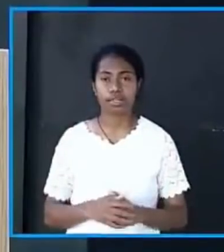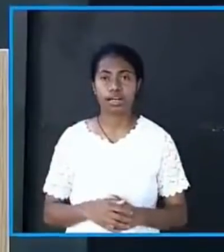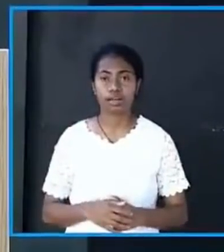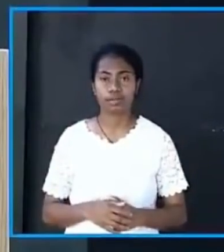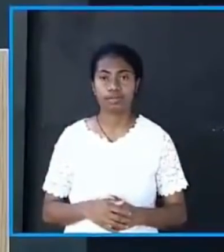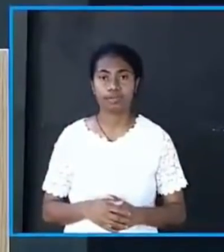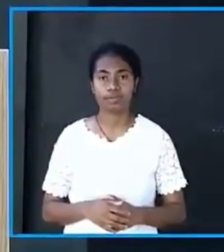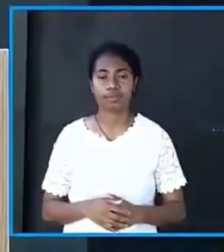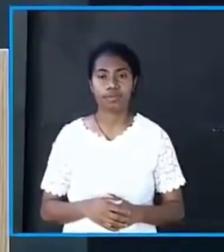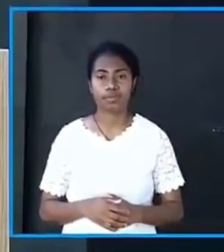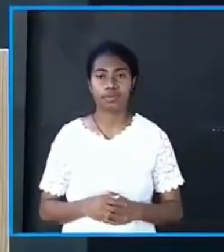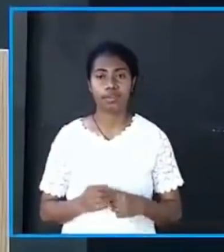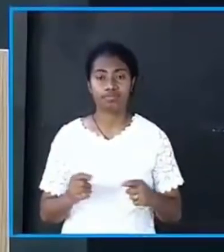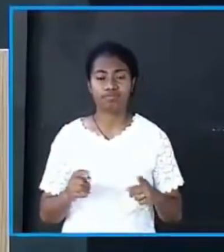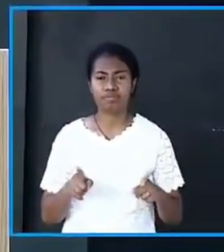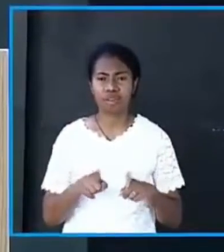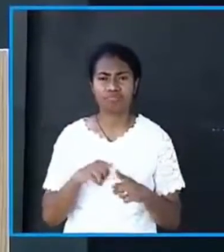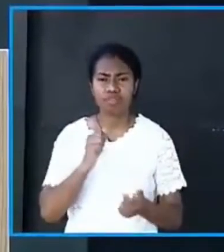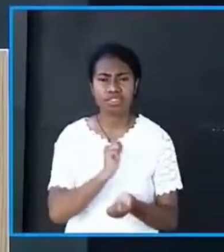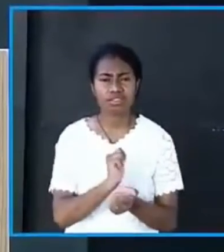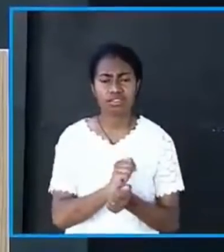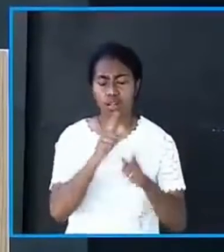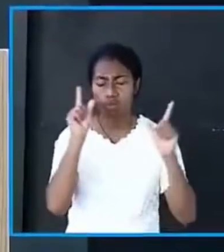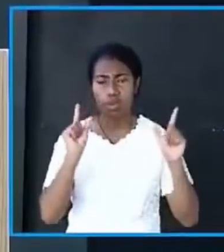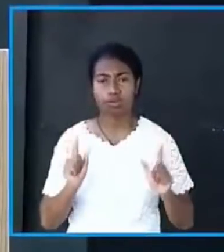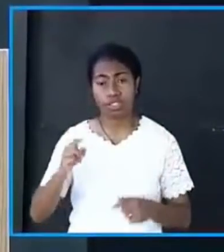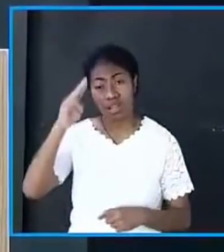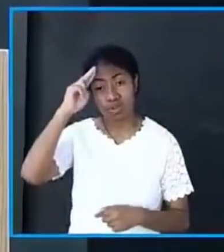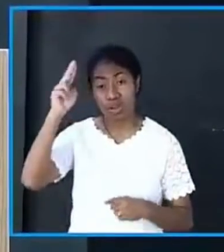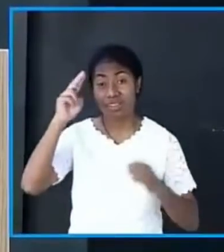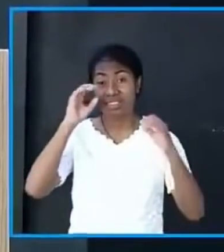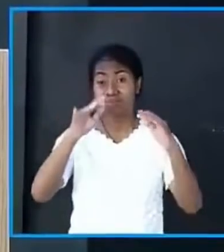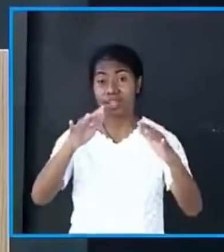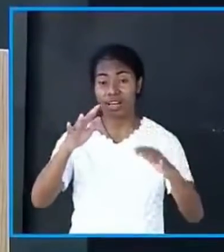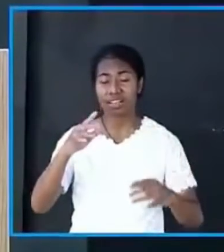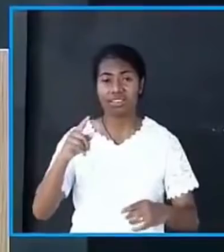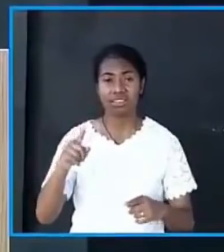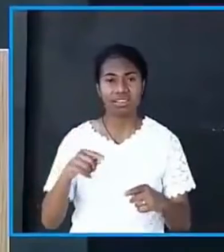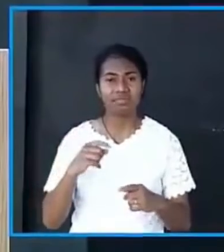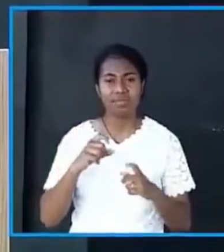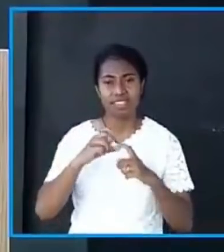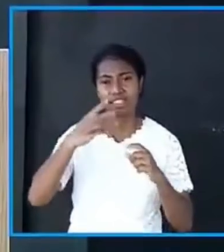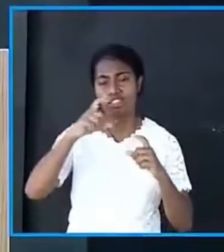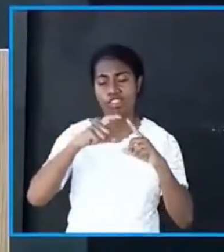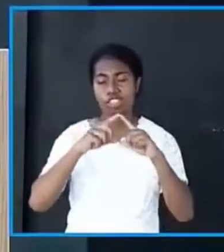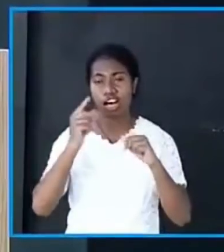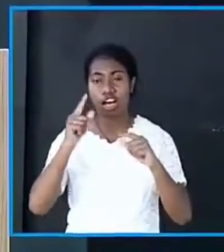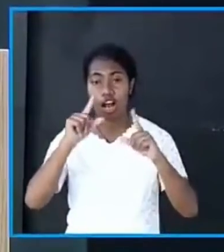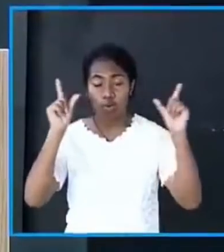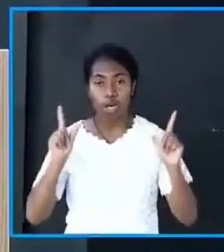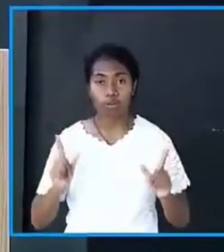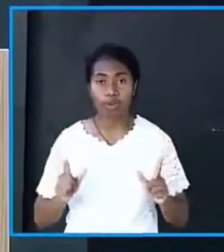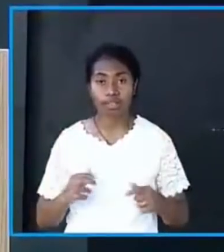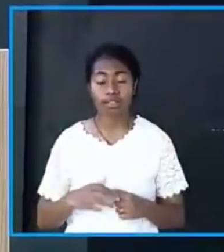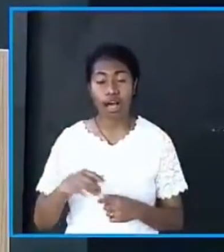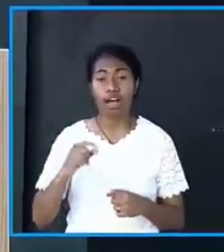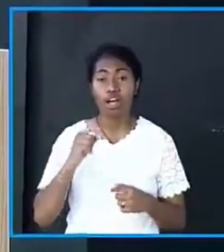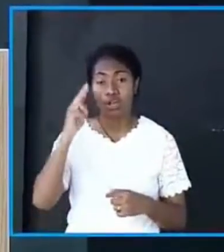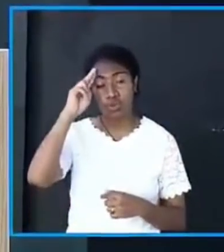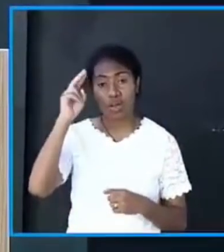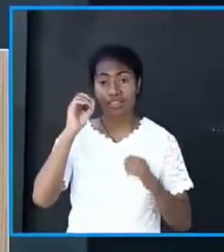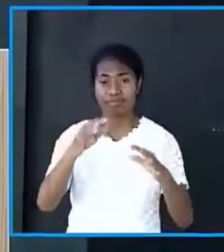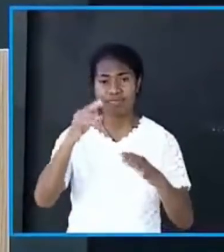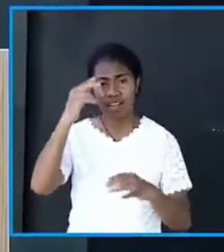tahun dengan kerja berat Hai pencipta secara luar biasa sih kalau ada kecerdasan Tuhan